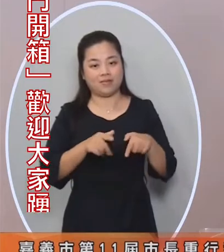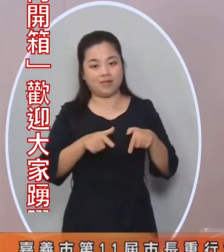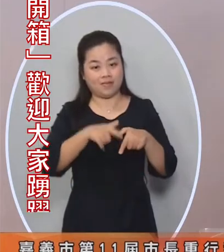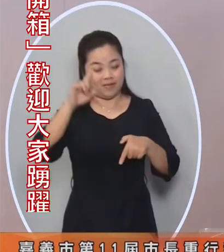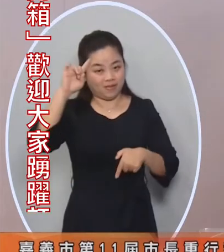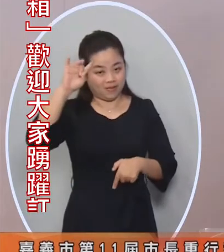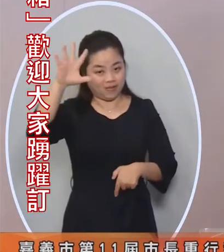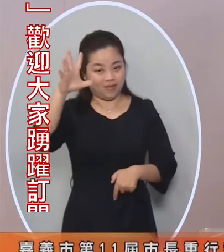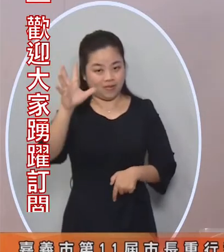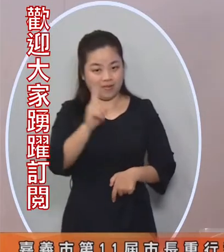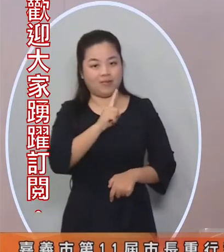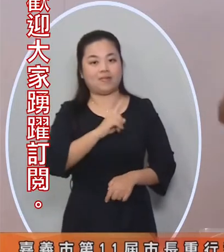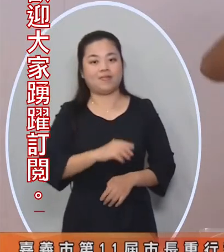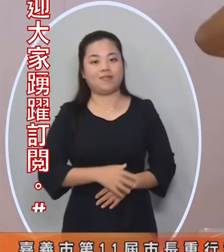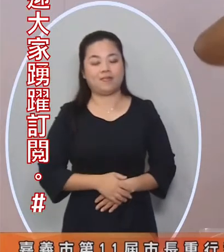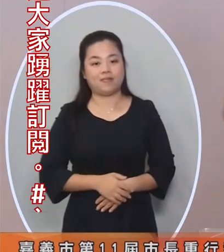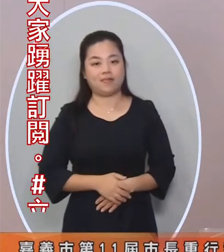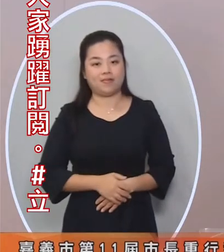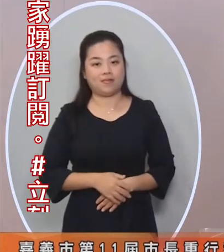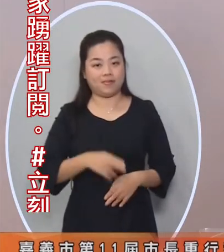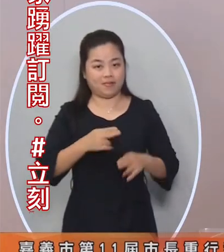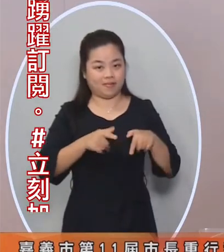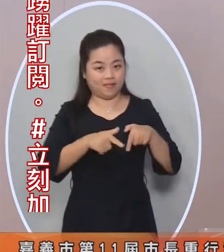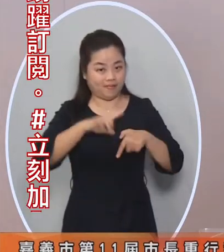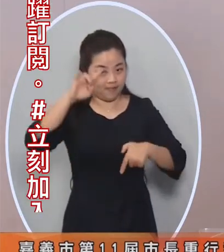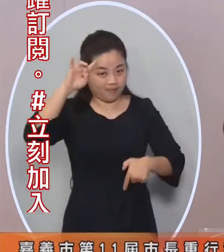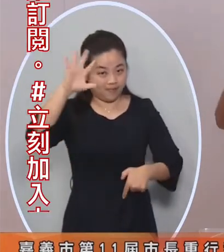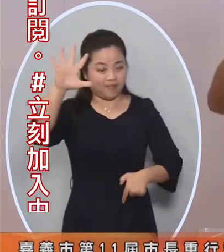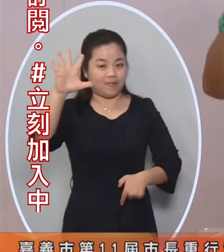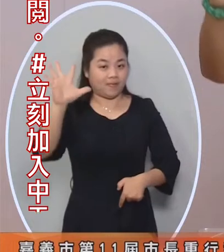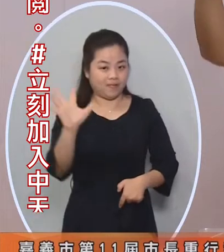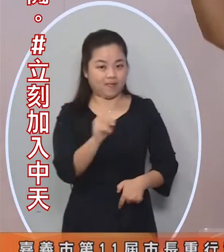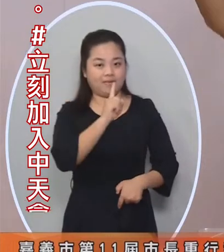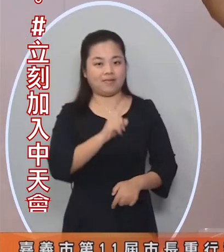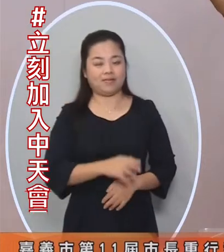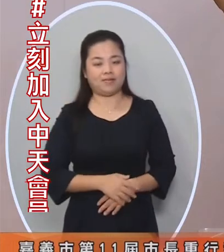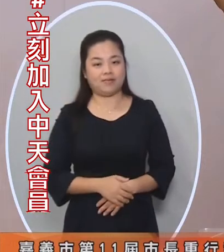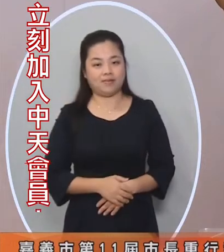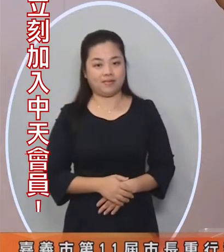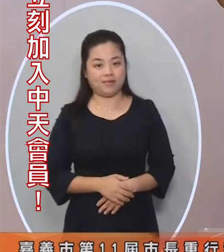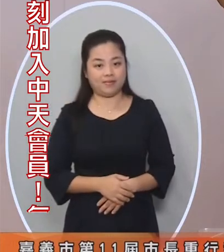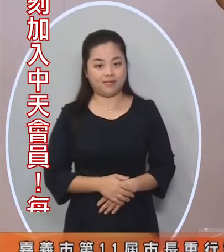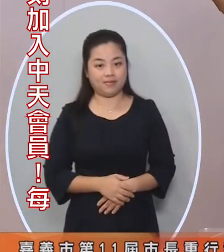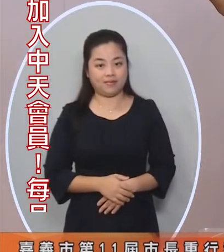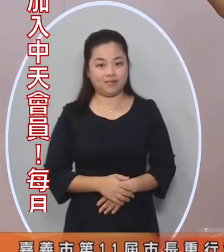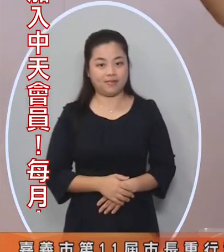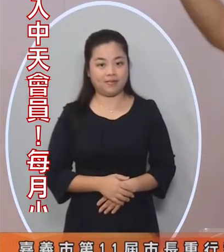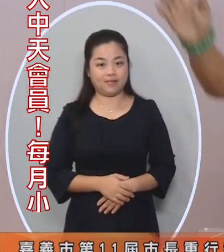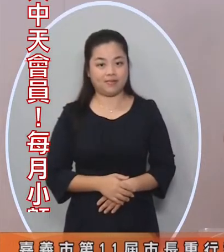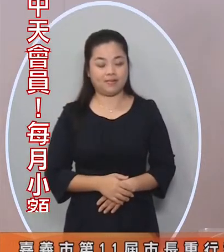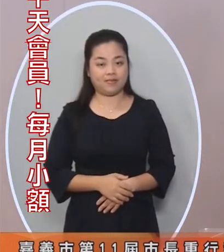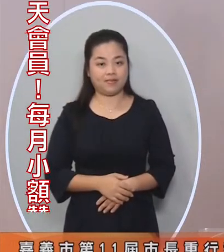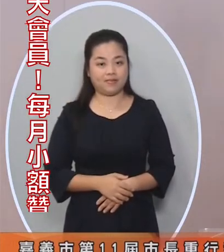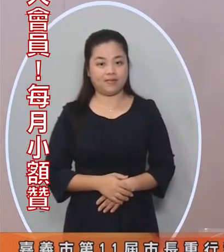心创造奇迹，信心创造奇迹。